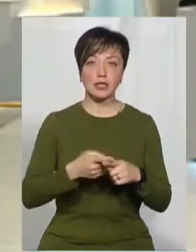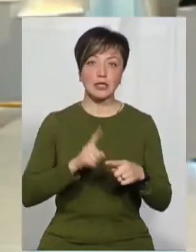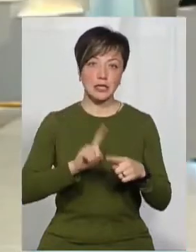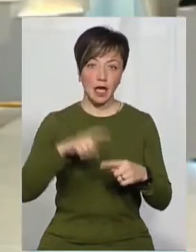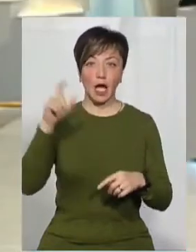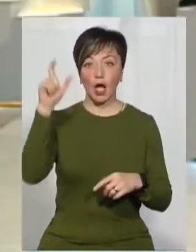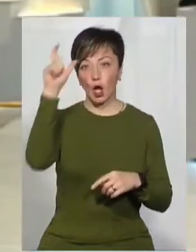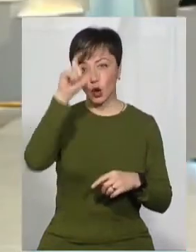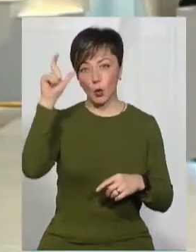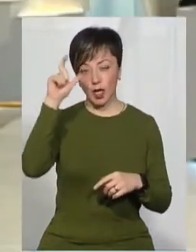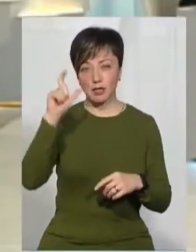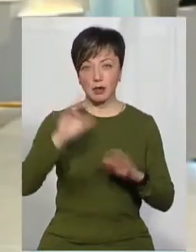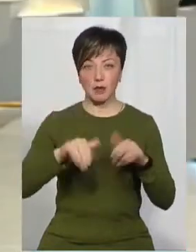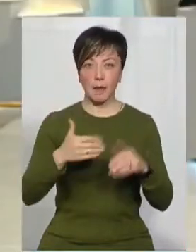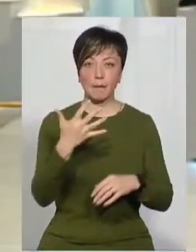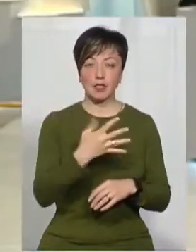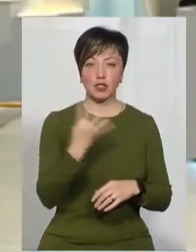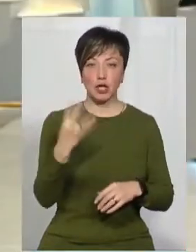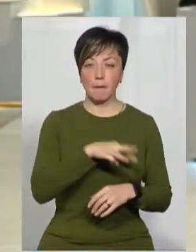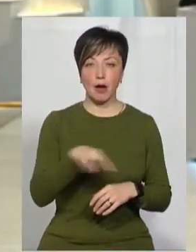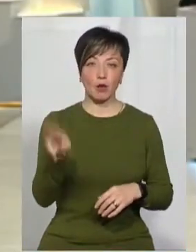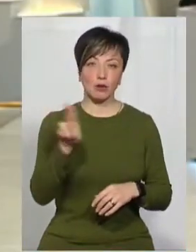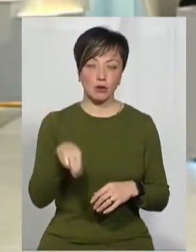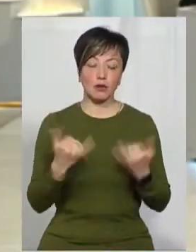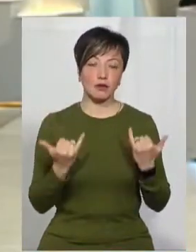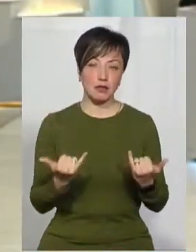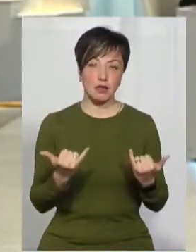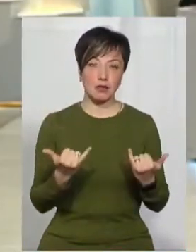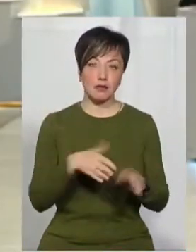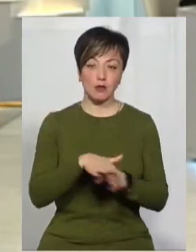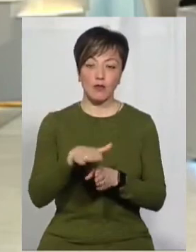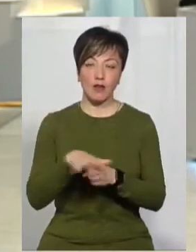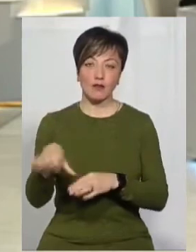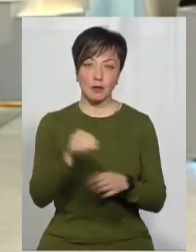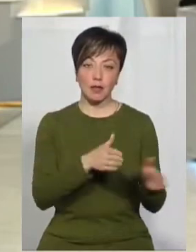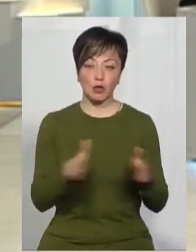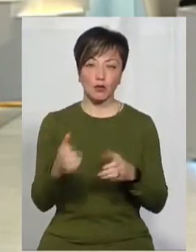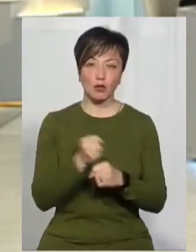турецька компанія з пропозицією 54 мільйони доларів. Зараз відбуваються всі там